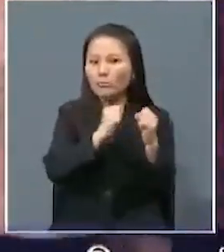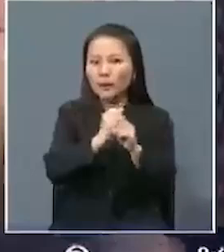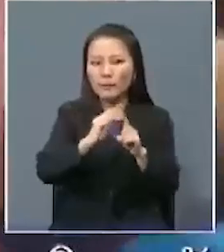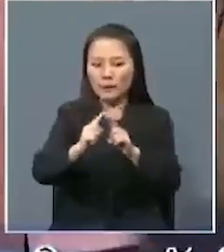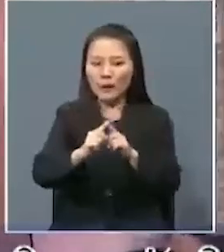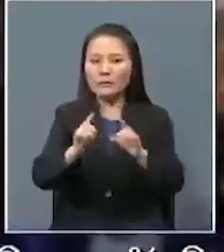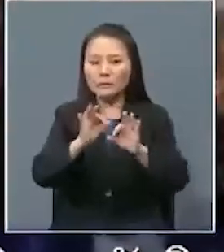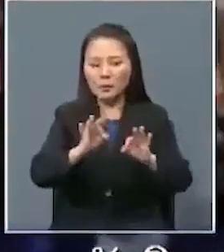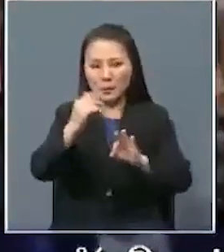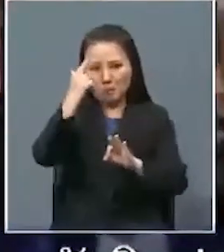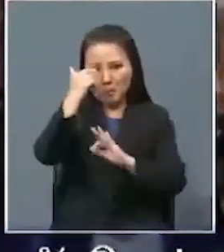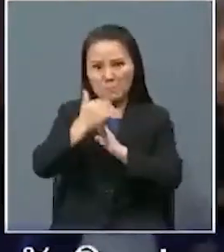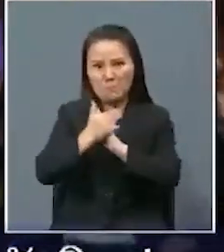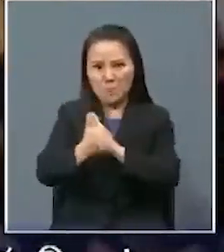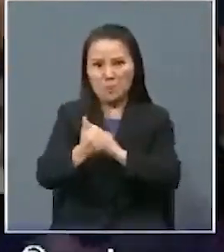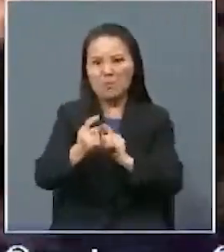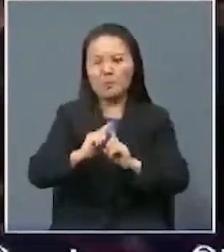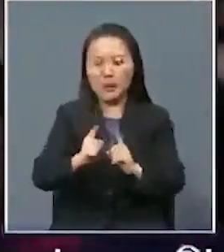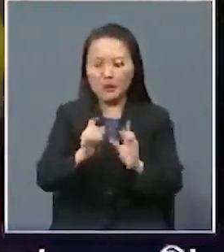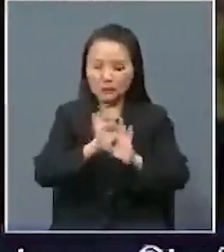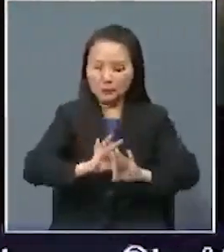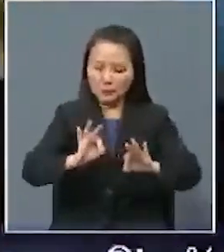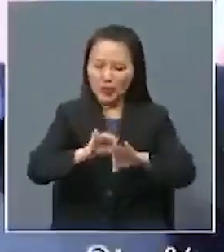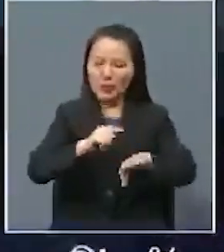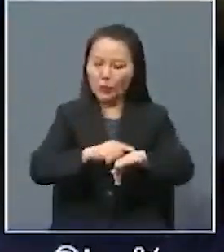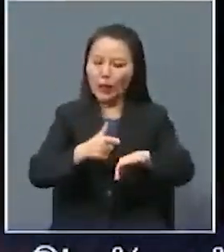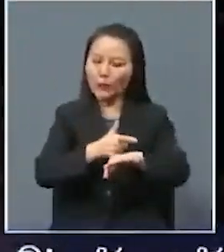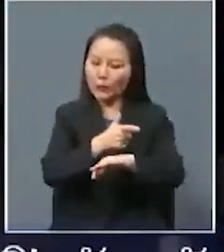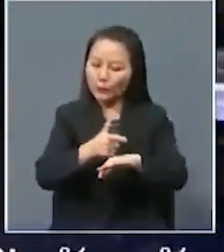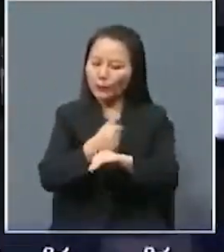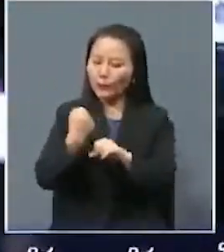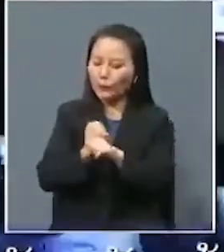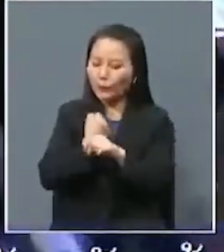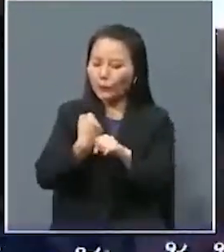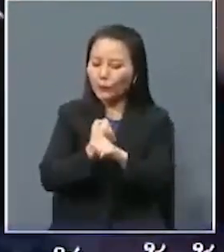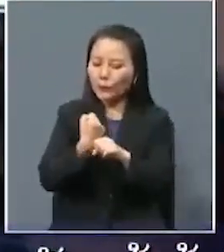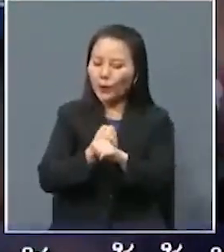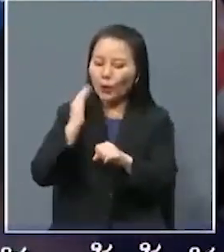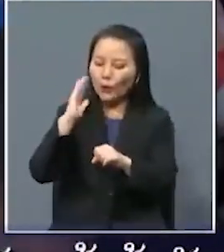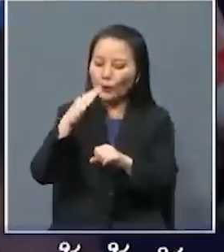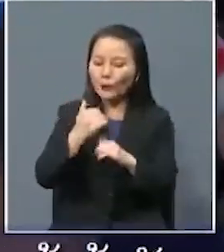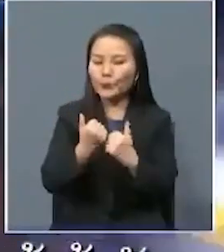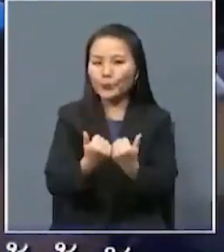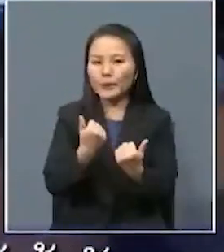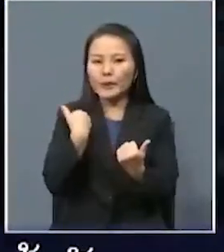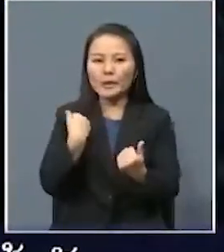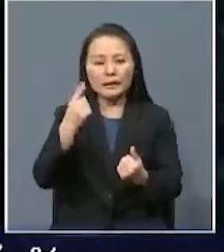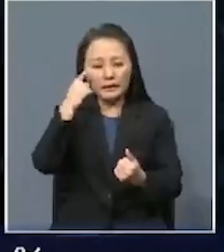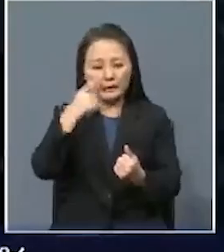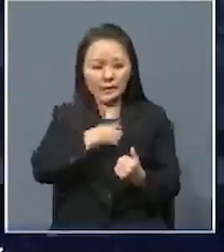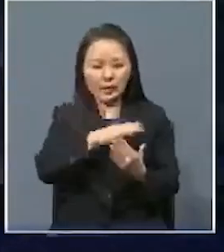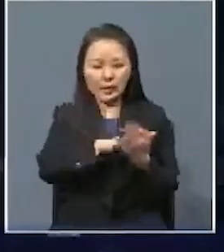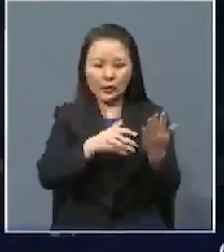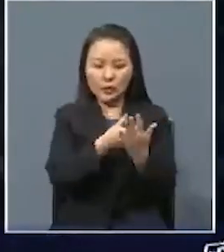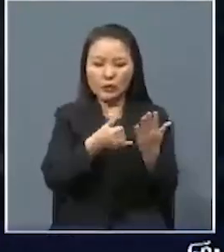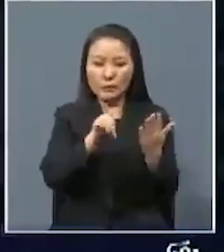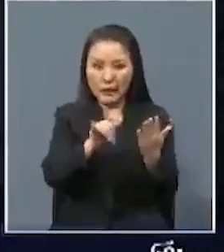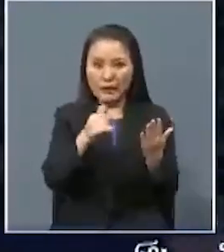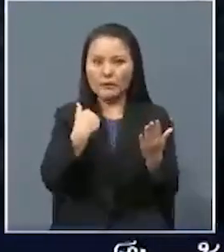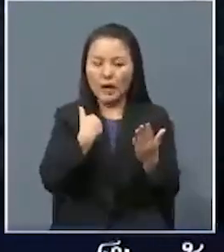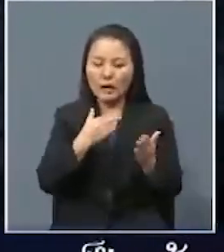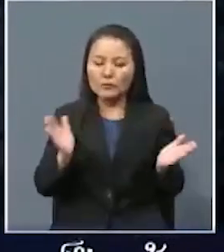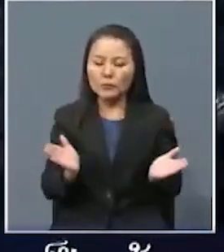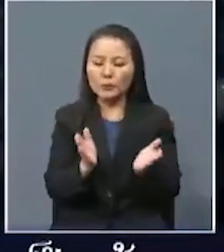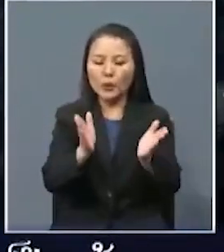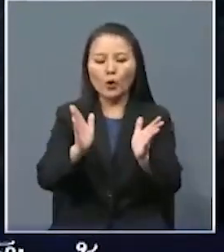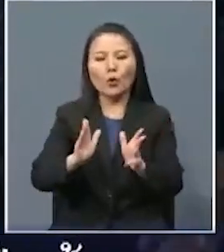ทักษะขั้นสูงแต่ว่าก็ต้องใช้ระยะเวลาที่นานในการฝึกฝนดังนั้นจึงต้องการขับเคลื่อนยุทธศาสตร์ Soft Powerให้